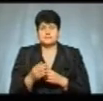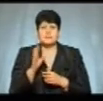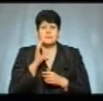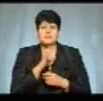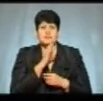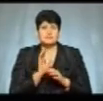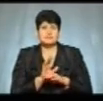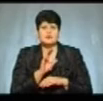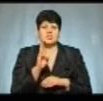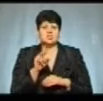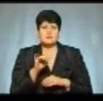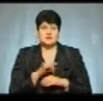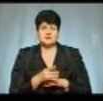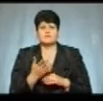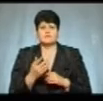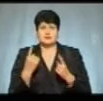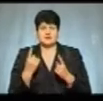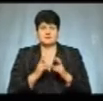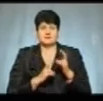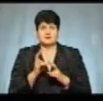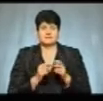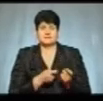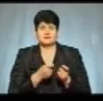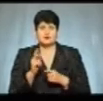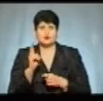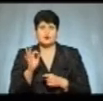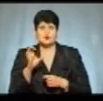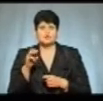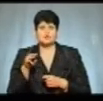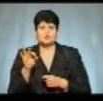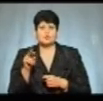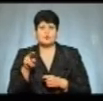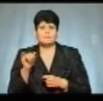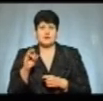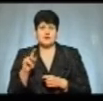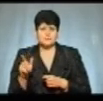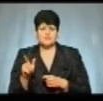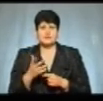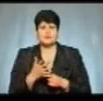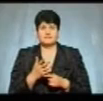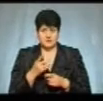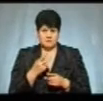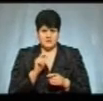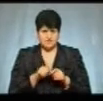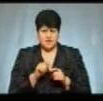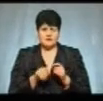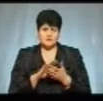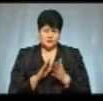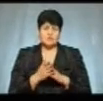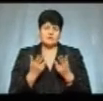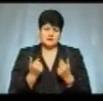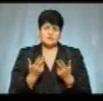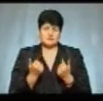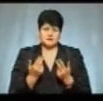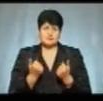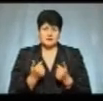вивозить більше на Шепетівку, великі потужні підприємства вивозять на Костопіль. Ті, але ви перевіряєте укладення договорів, тобто, щоб так, запобігти звичайно.